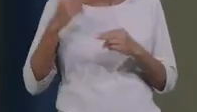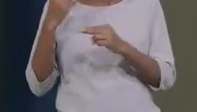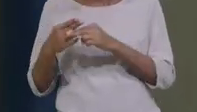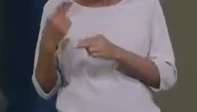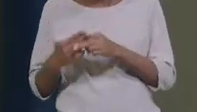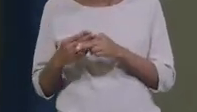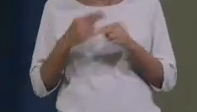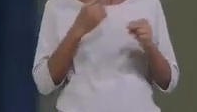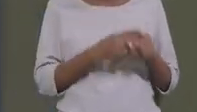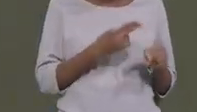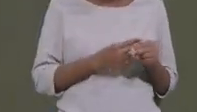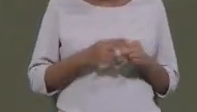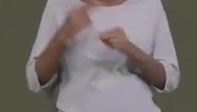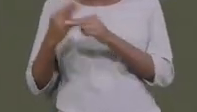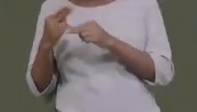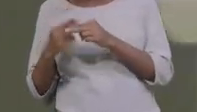Nous avons des noms et des noms.